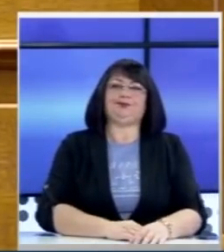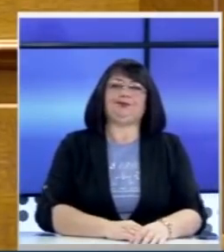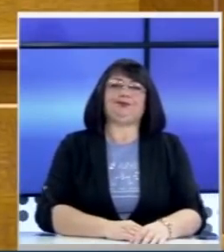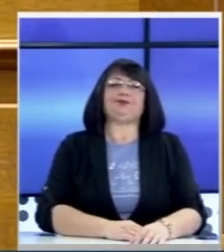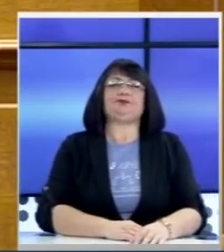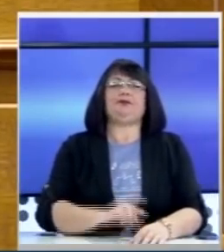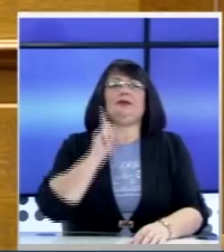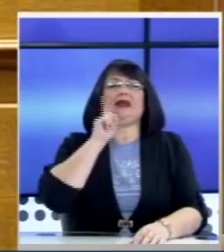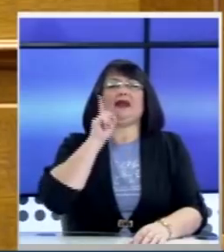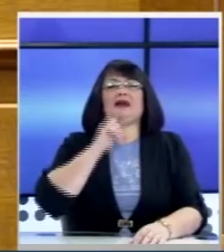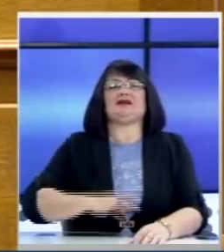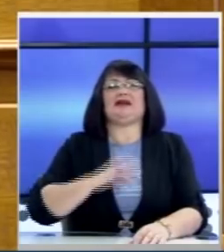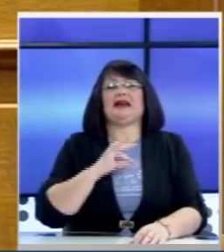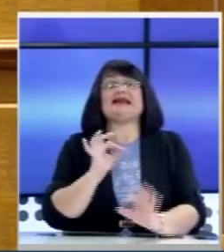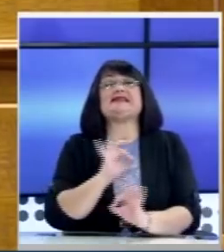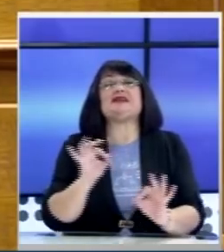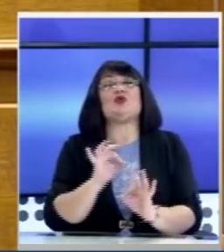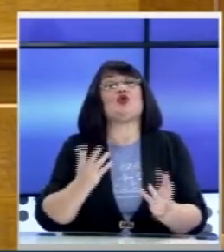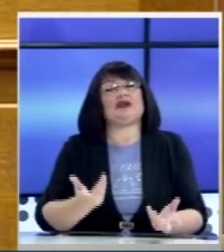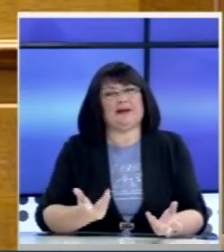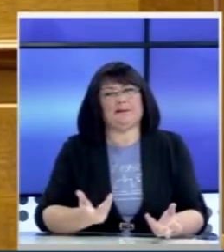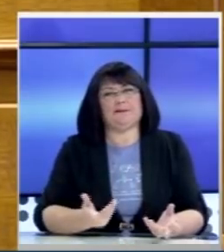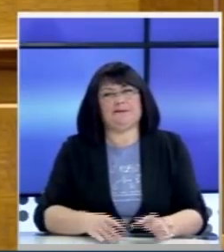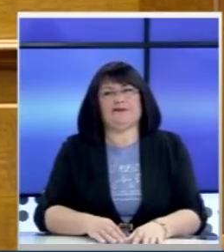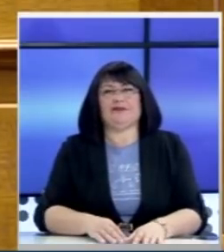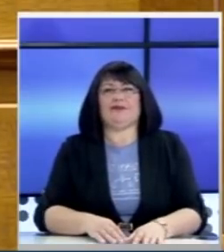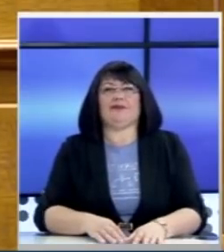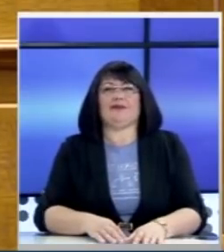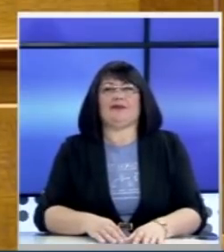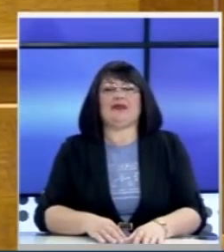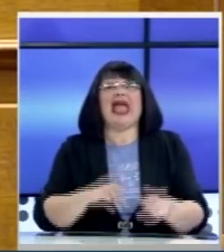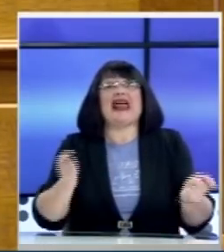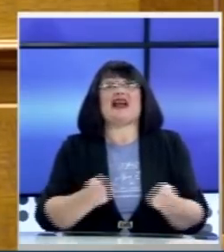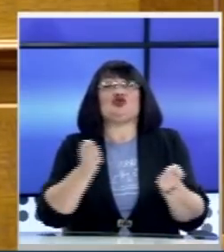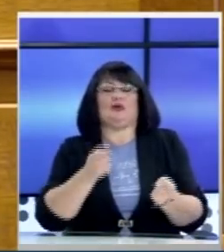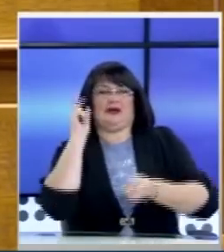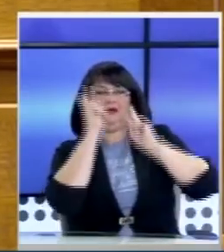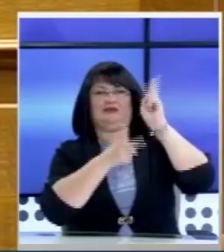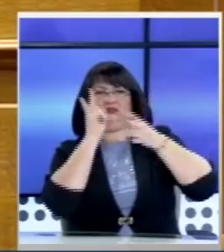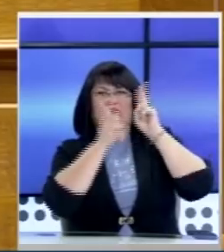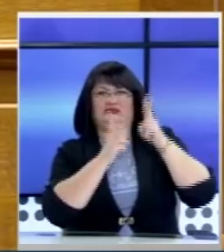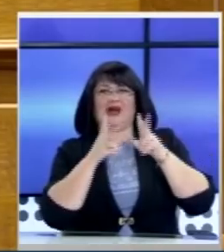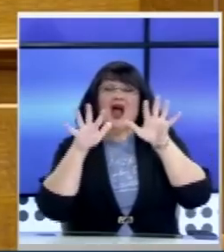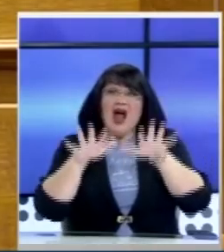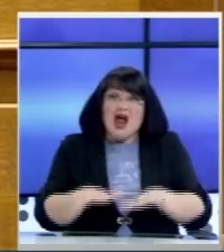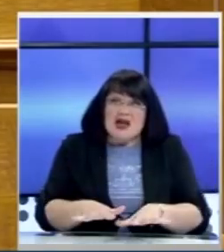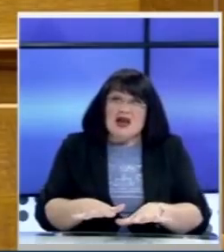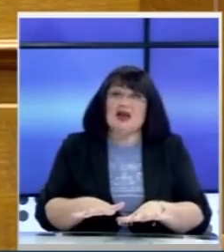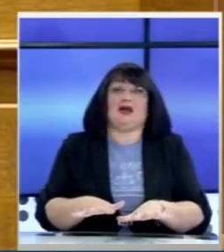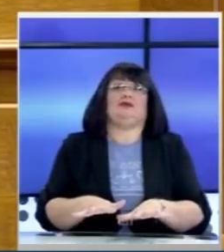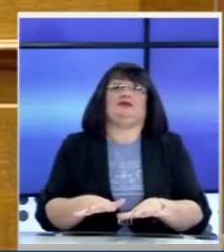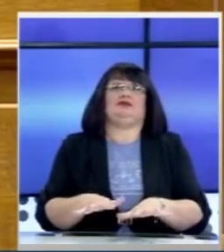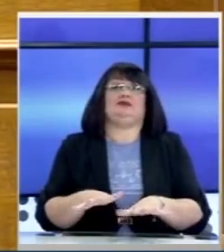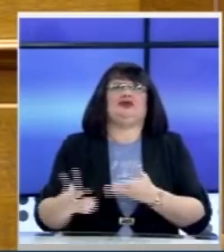κύριοι, το σίγουρο όμως είναι ότι η μομφή των εργαζομένων που έμειναν ανεργοί, που έμειναν